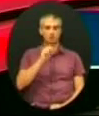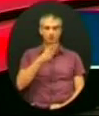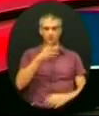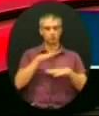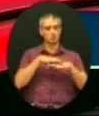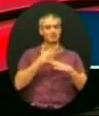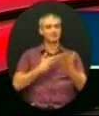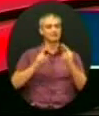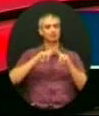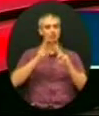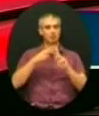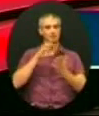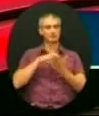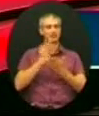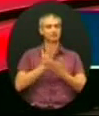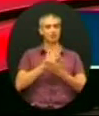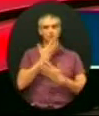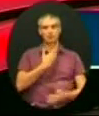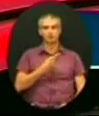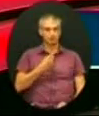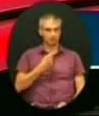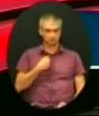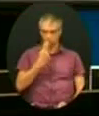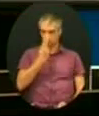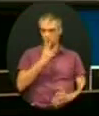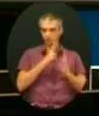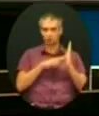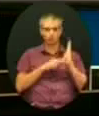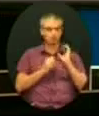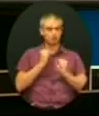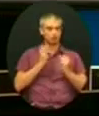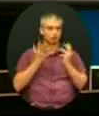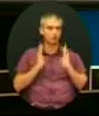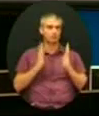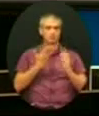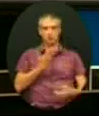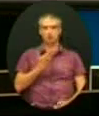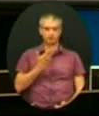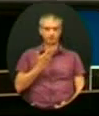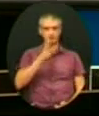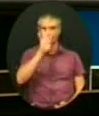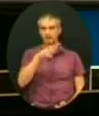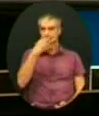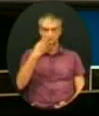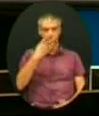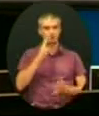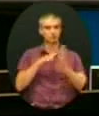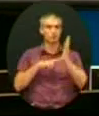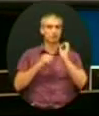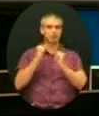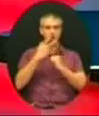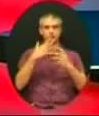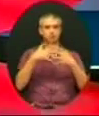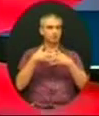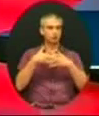מומחה ליחסים בינלאומיים במרכז הבינתחומי בהרצליה. אנחנו רואים את התמונות הקשות מאוד מברצלונה, את התמונות הקשות